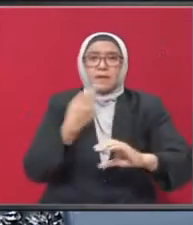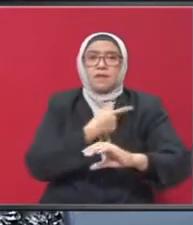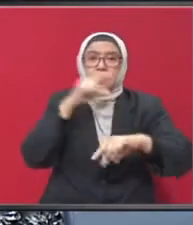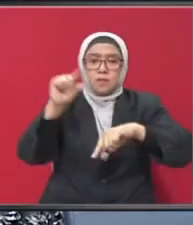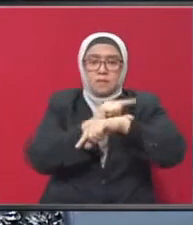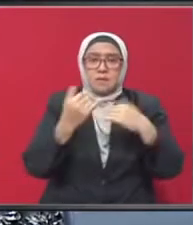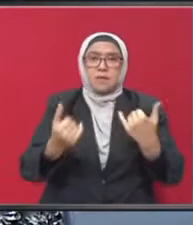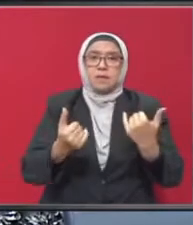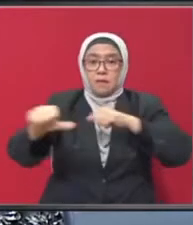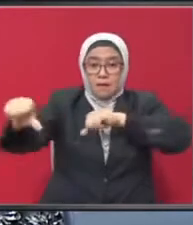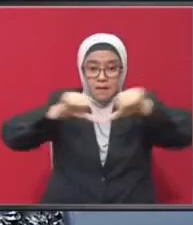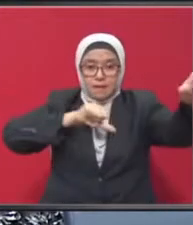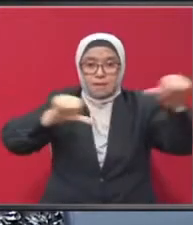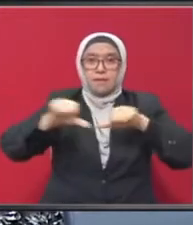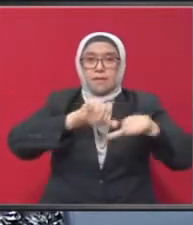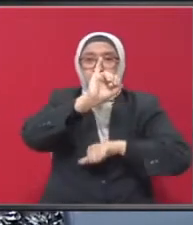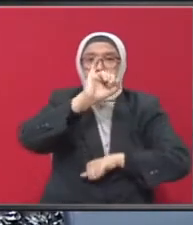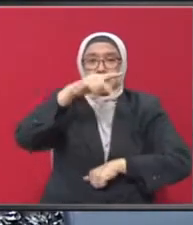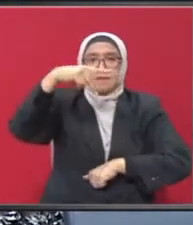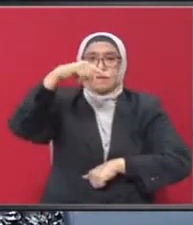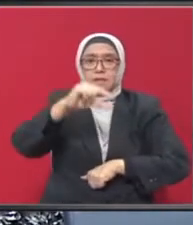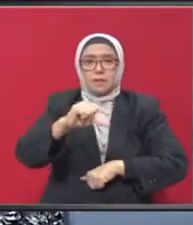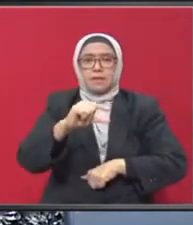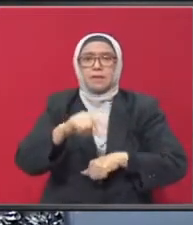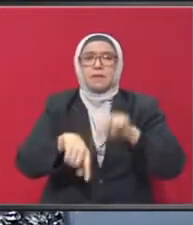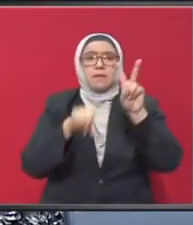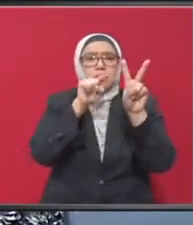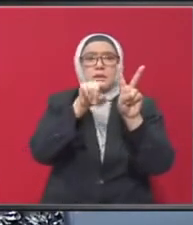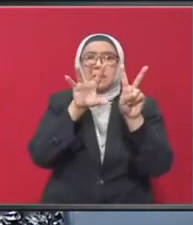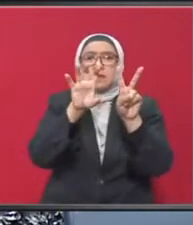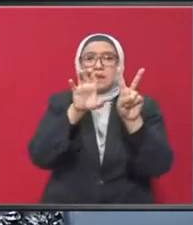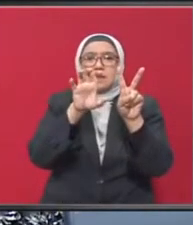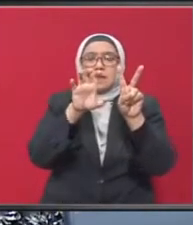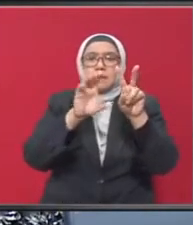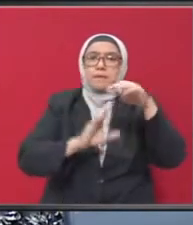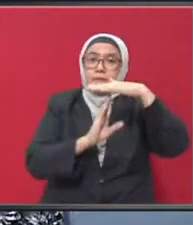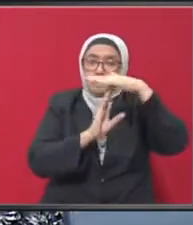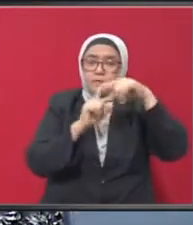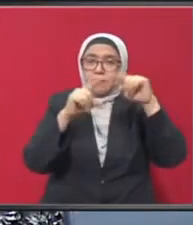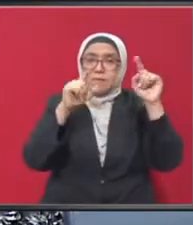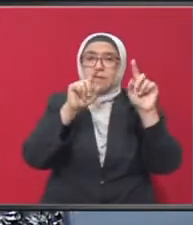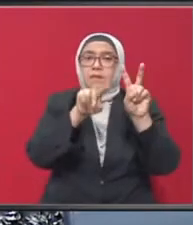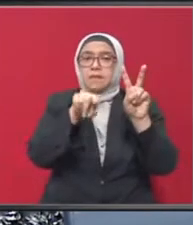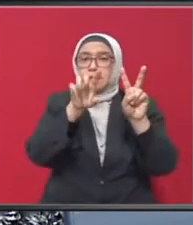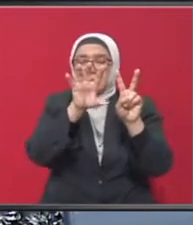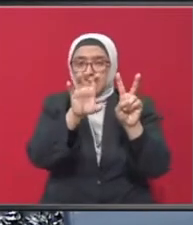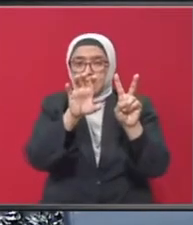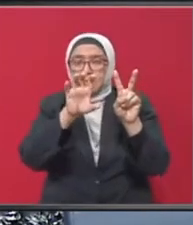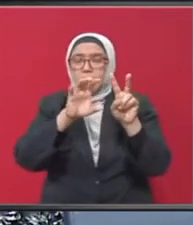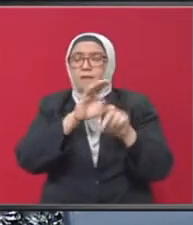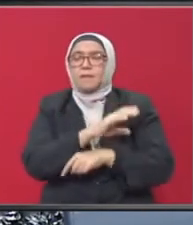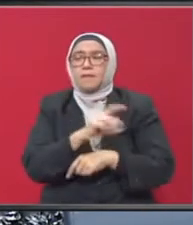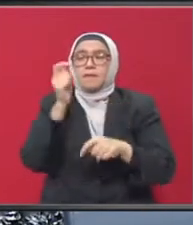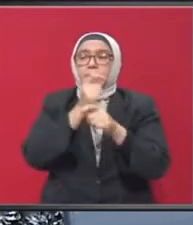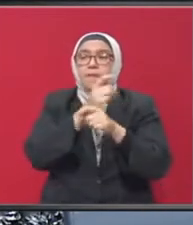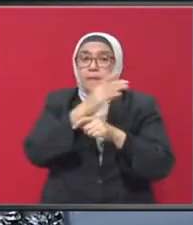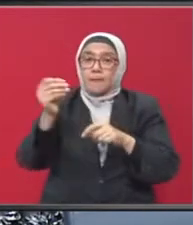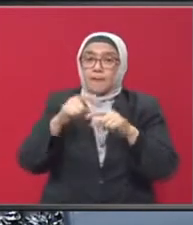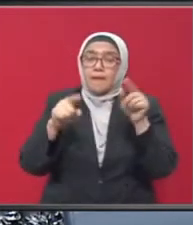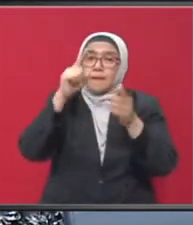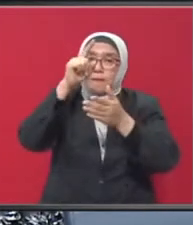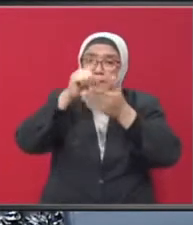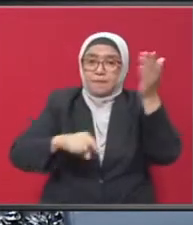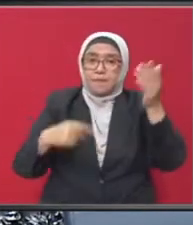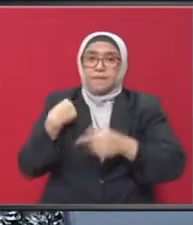IP G pada kadar linggis Tengah jikalau mana harga kabel sebagai contoh model baju yogs Tengah untuk tapi aku yang kita